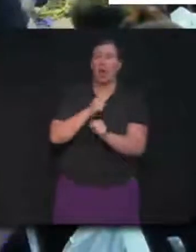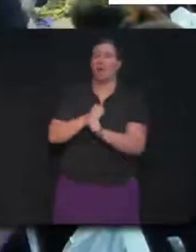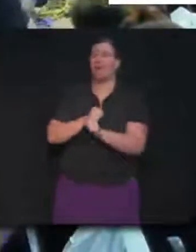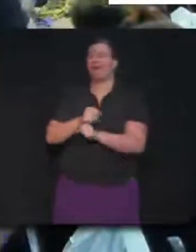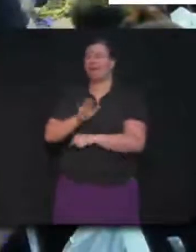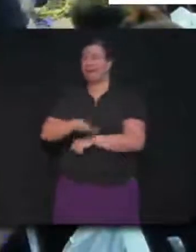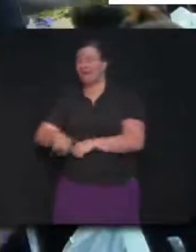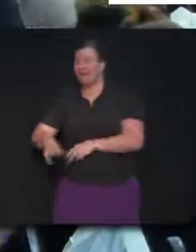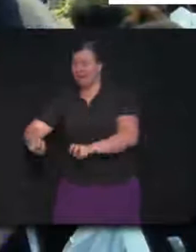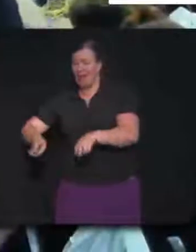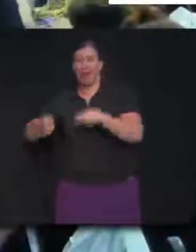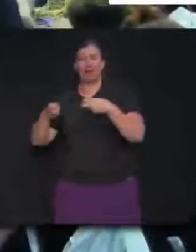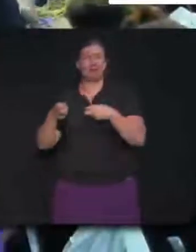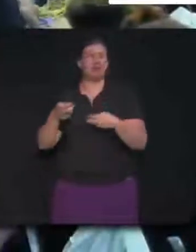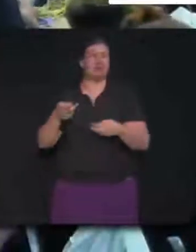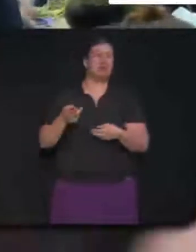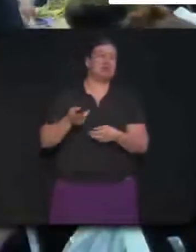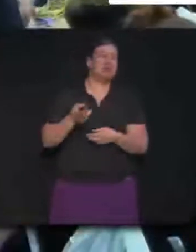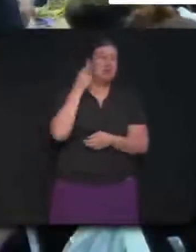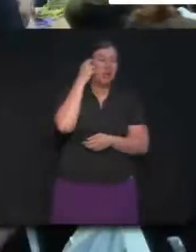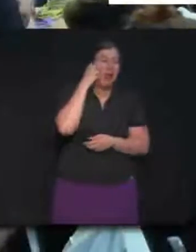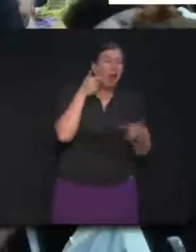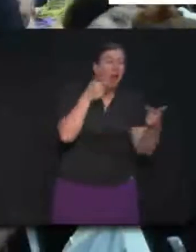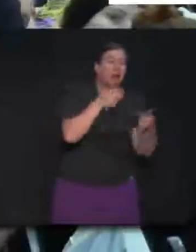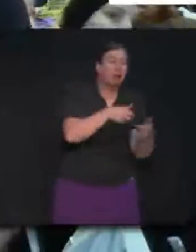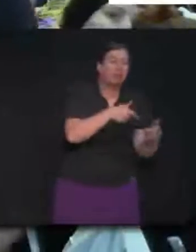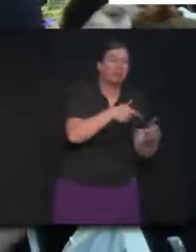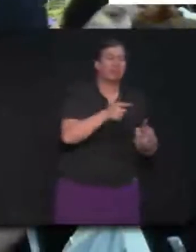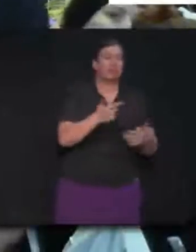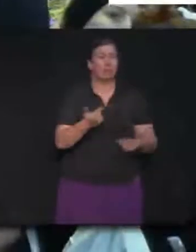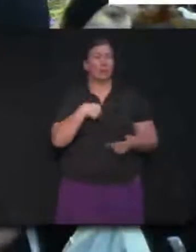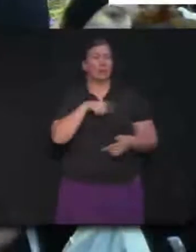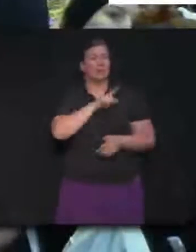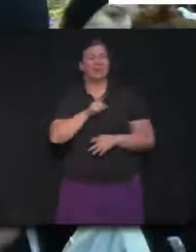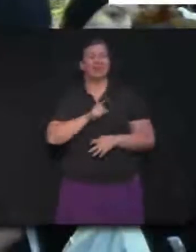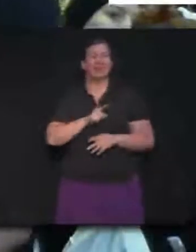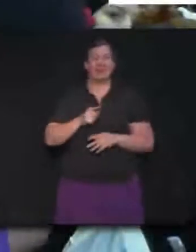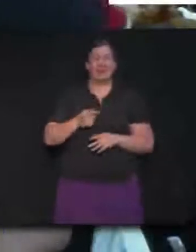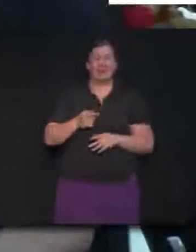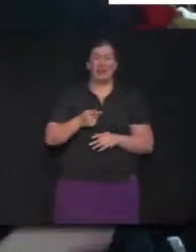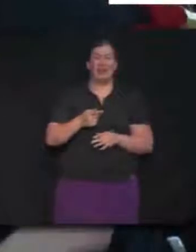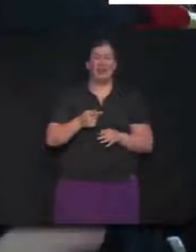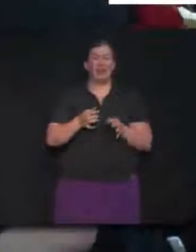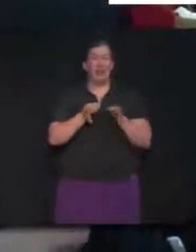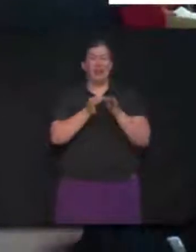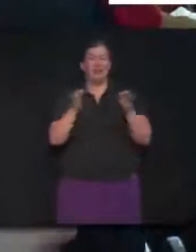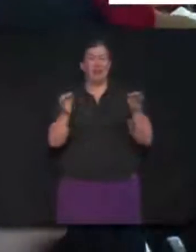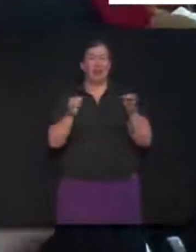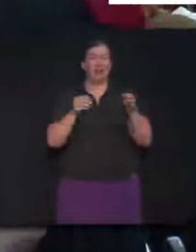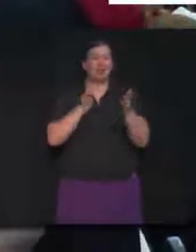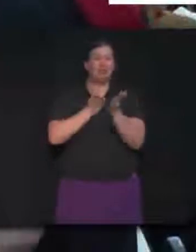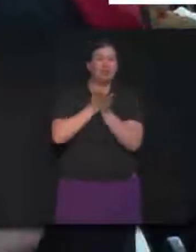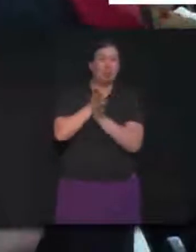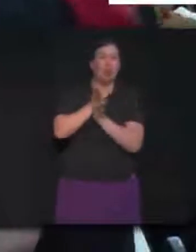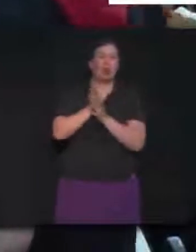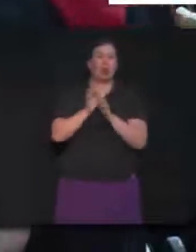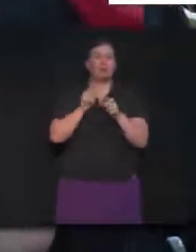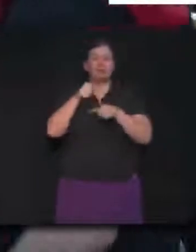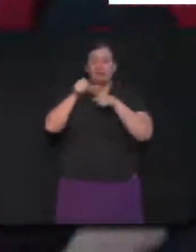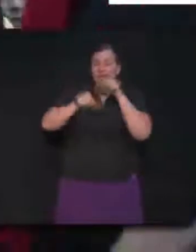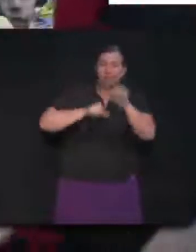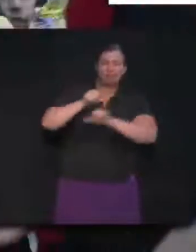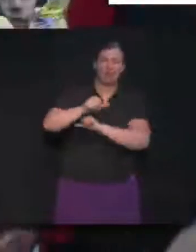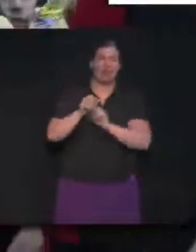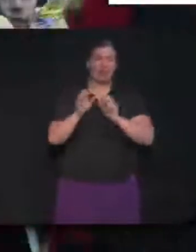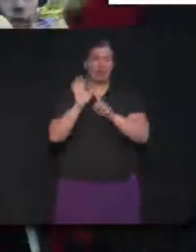die nicht wie Christopher Lauer das gefordert hat 23 Stunden am Tag vom Rechner hängen können so was mir gefällt und was in diesen Anträgen nicht